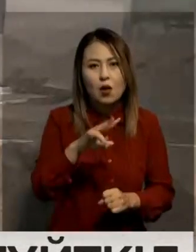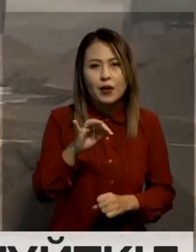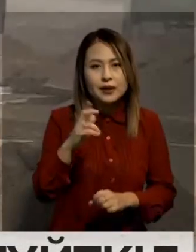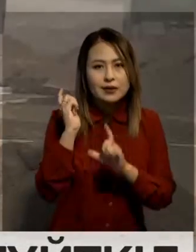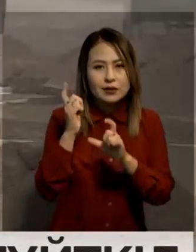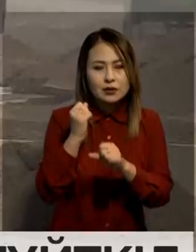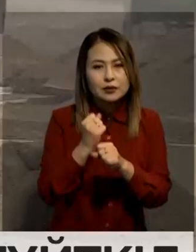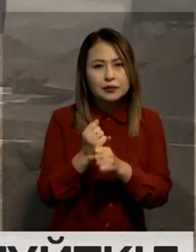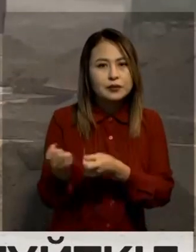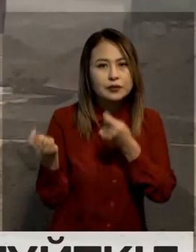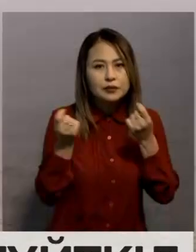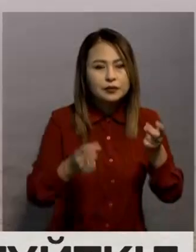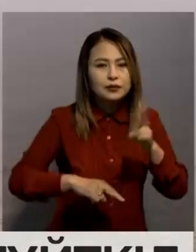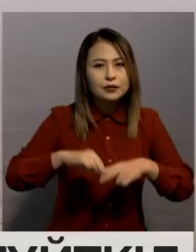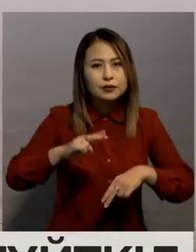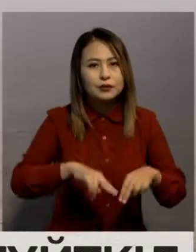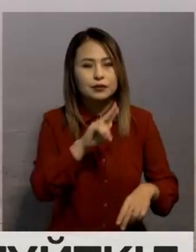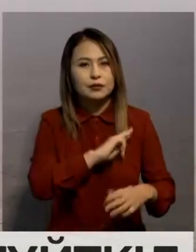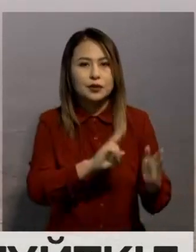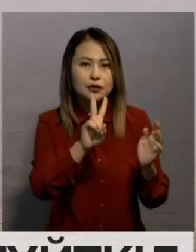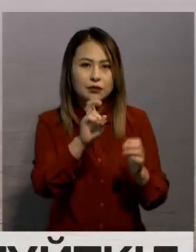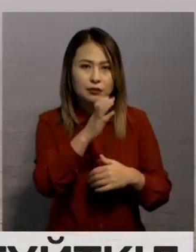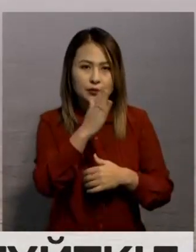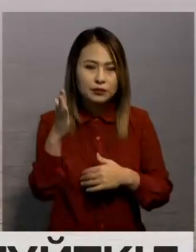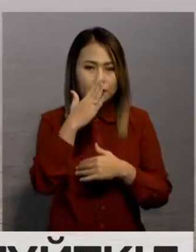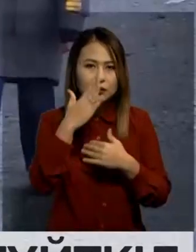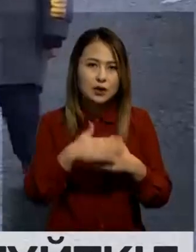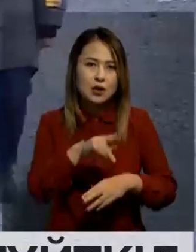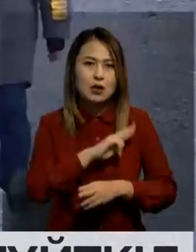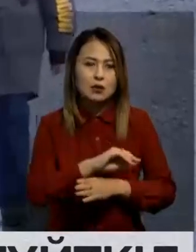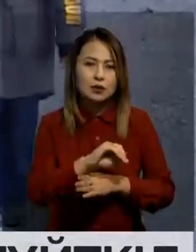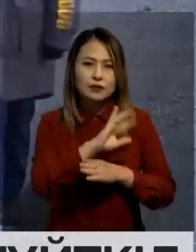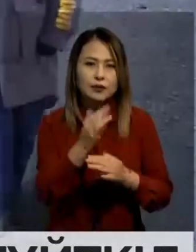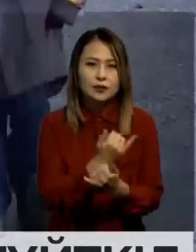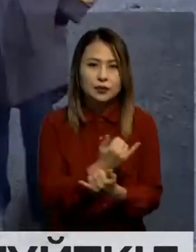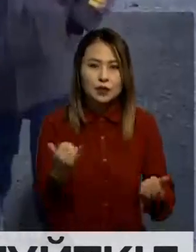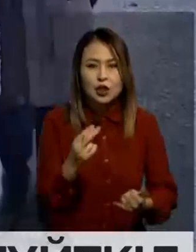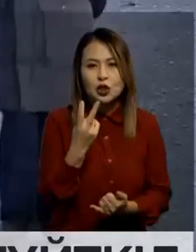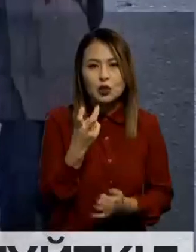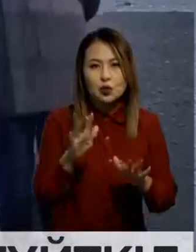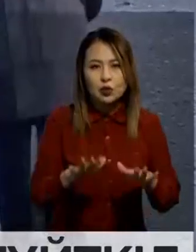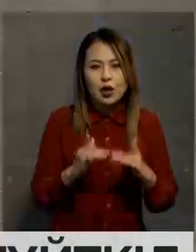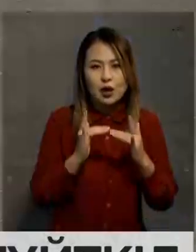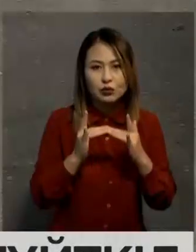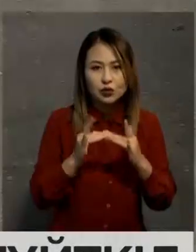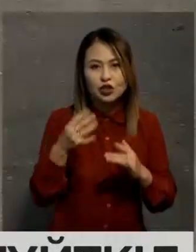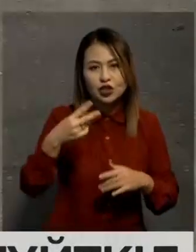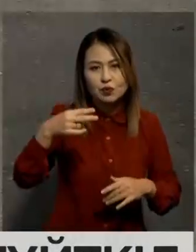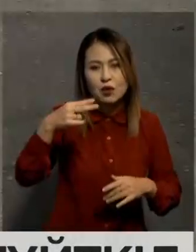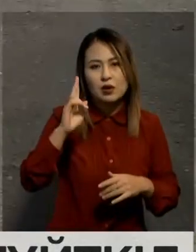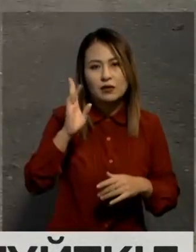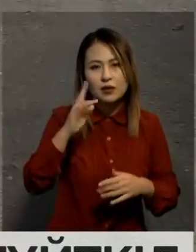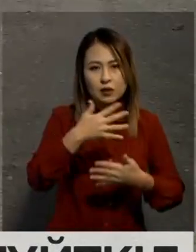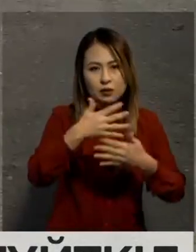жатыр. Құрылыс жұмыстары аяқталғанда 200-ден аса адам жұмыспен қамтылады. Сонымен қатар келесі жылы 200 орындық жатақхана мен 20 пәтерлі